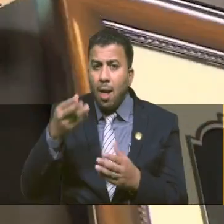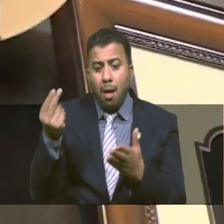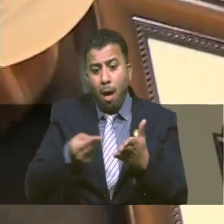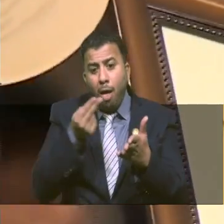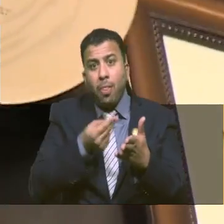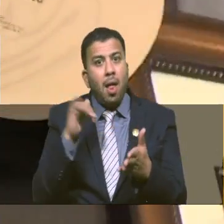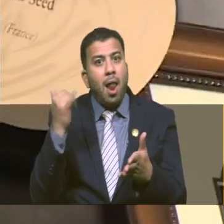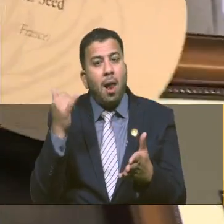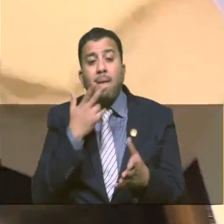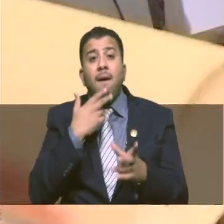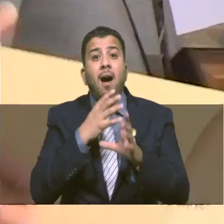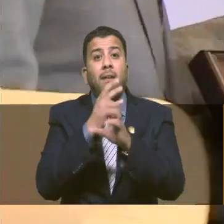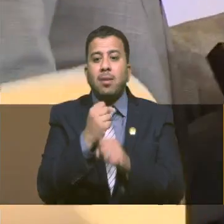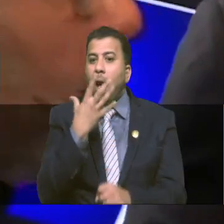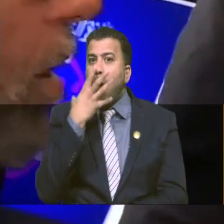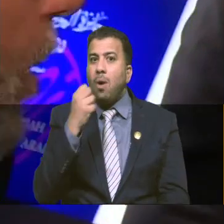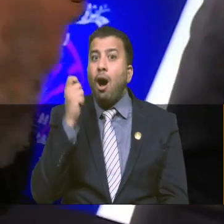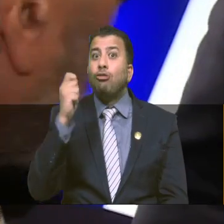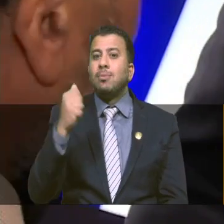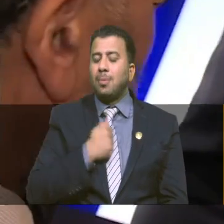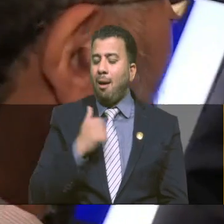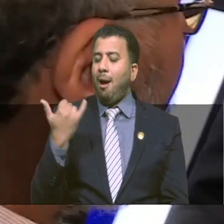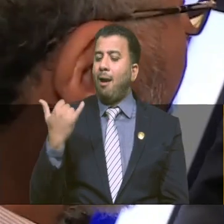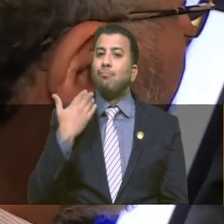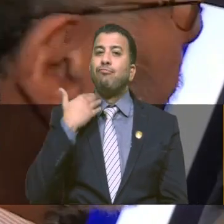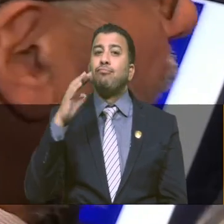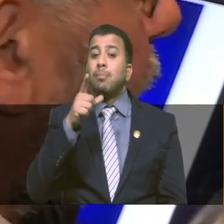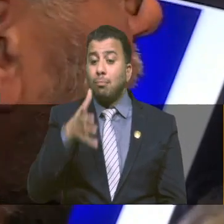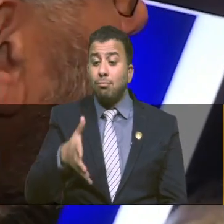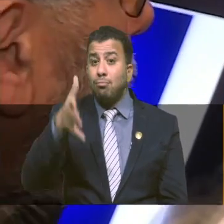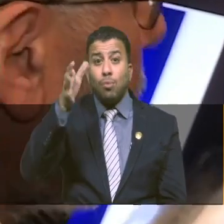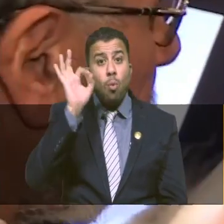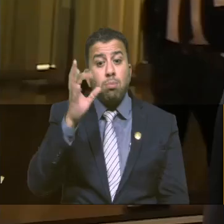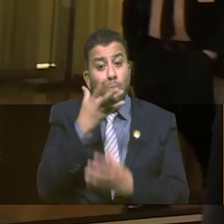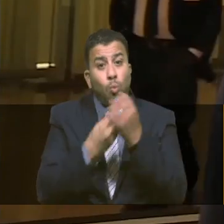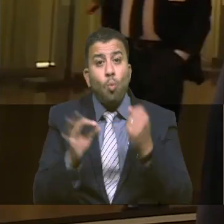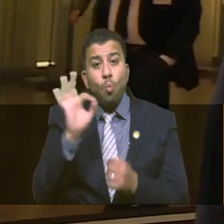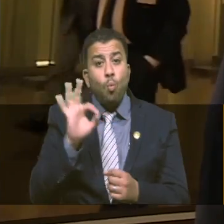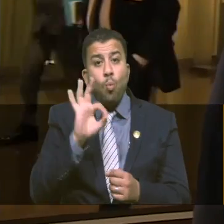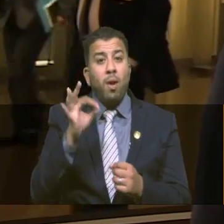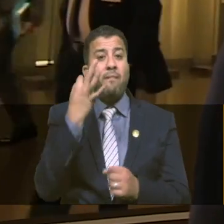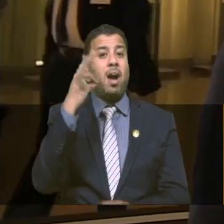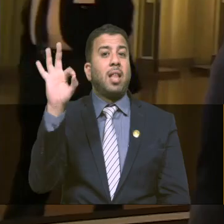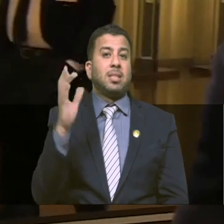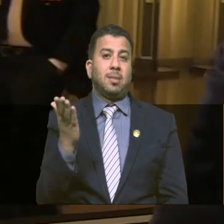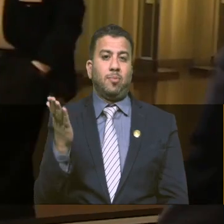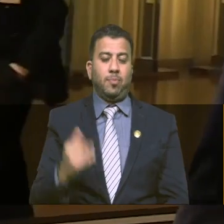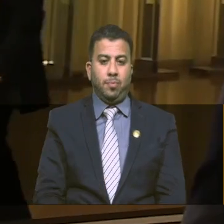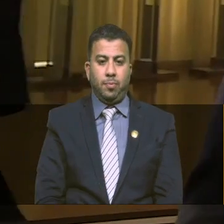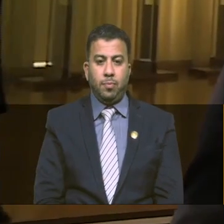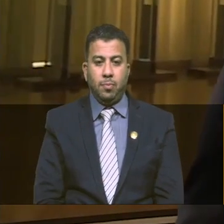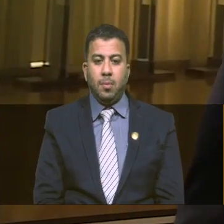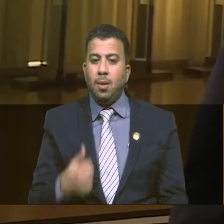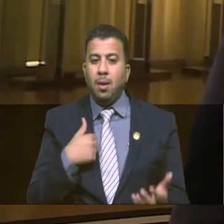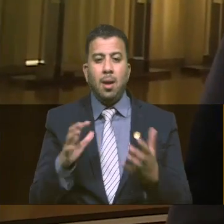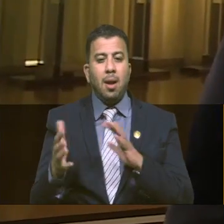العربي للحفاظ على هويته العربية رغم منشأه في فرنسا. أنا شغلي خاصة معنا كيفاش نبني